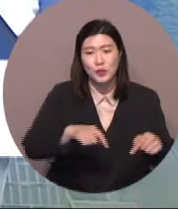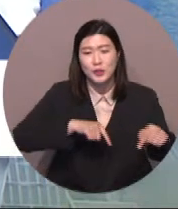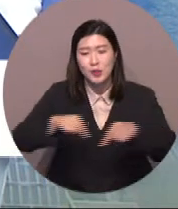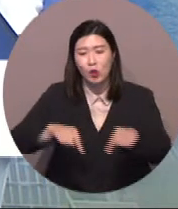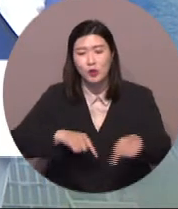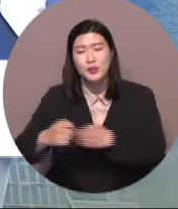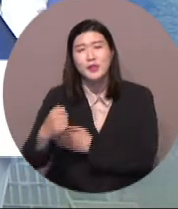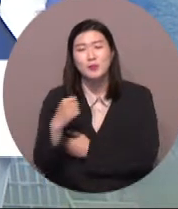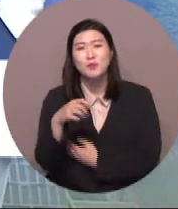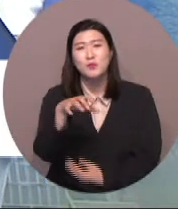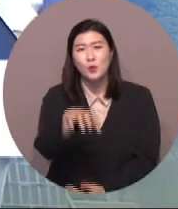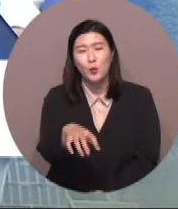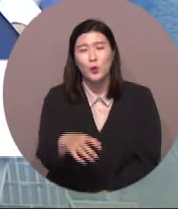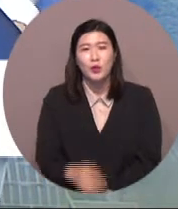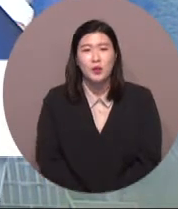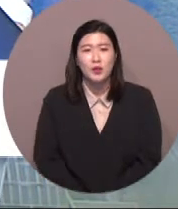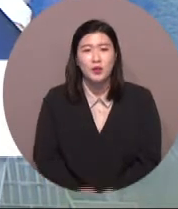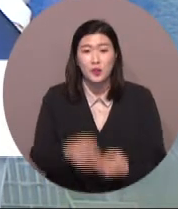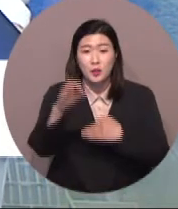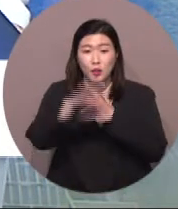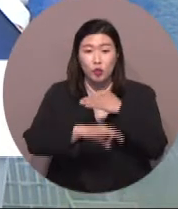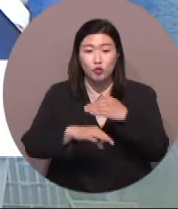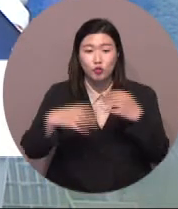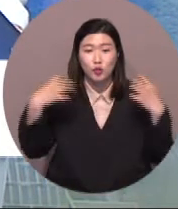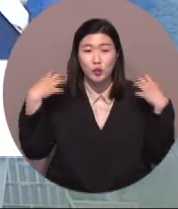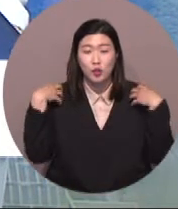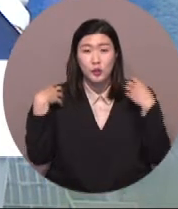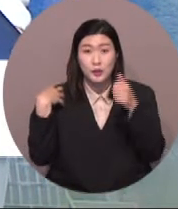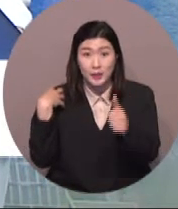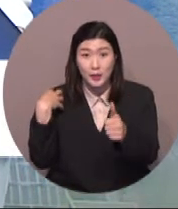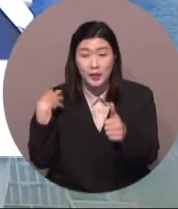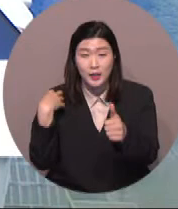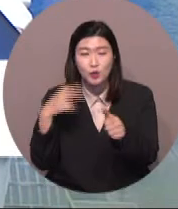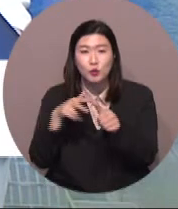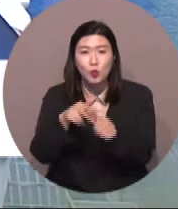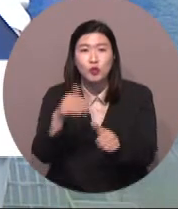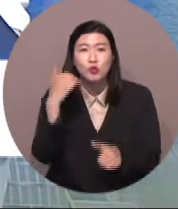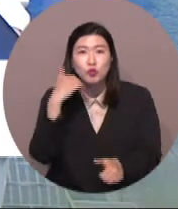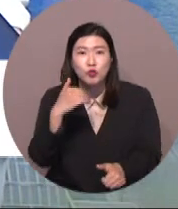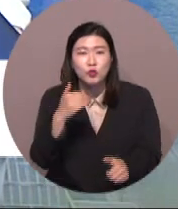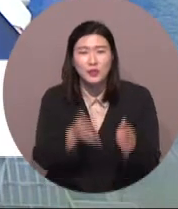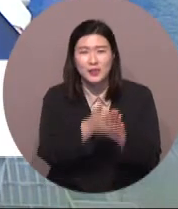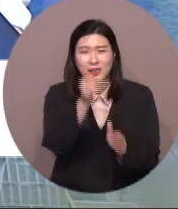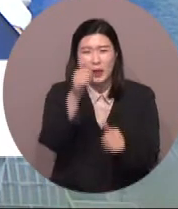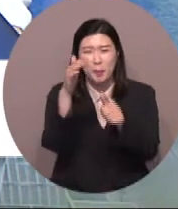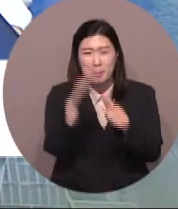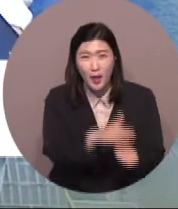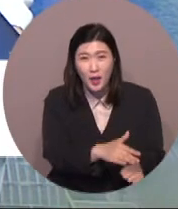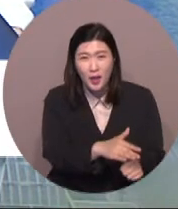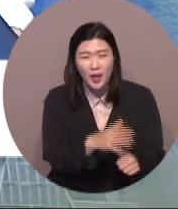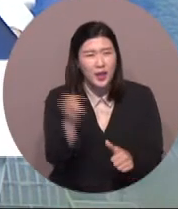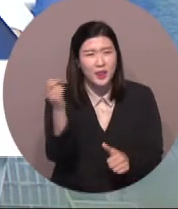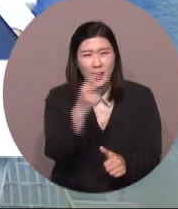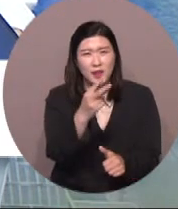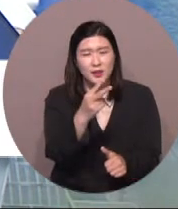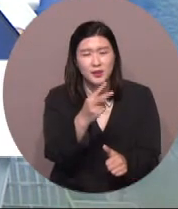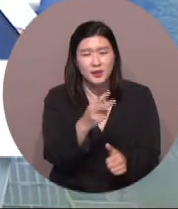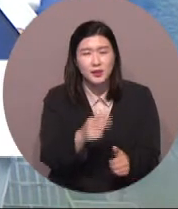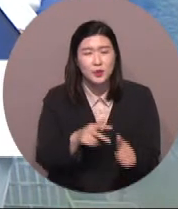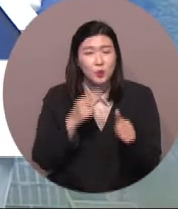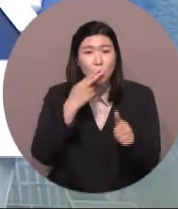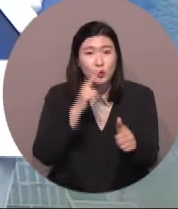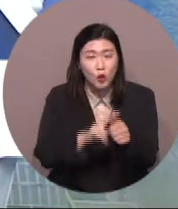서구입니다. 대전 서구청장 선거는 대전시장 경선에서 떨어진 뒤 구청장 3선 도전에 나선